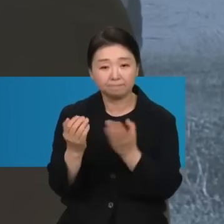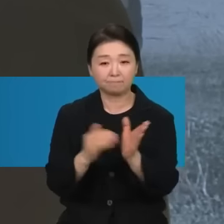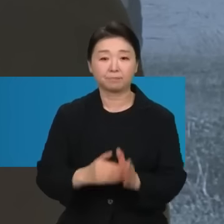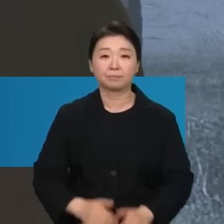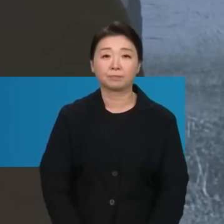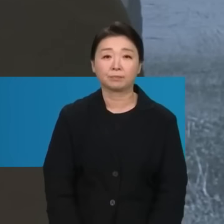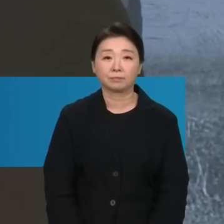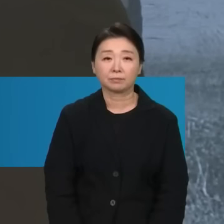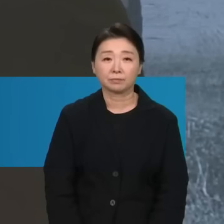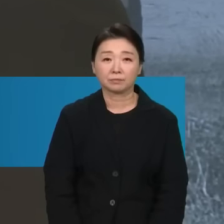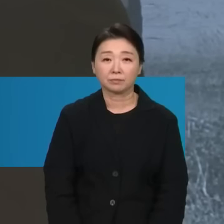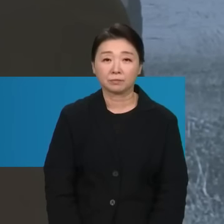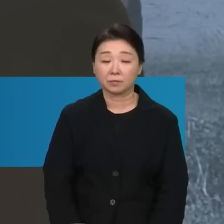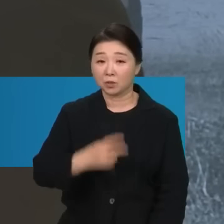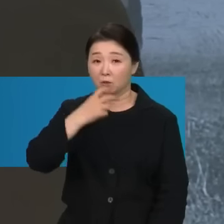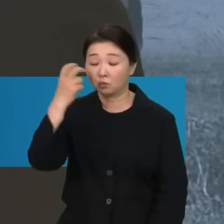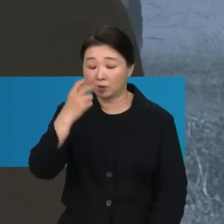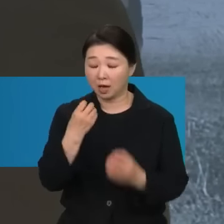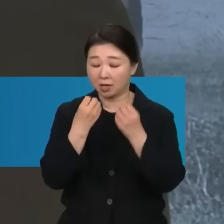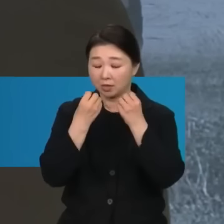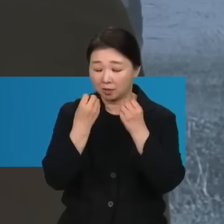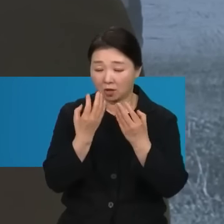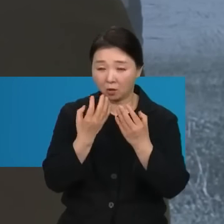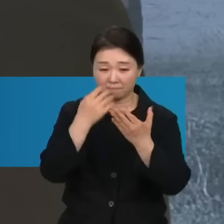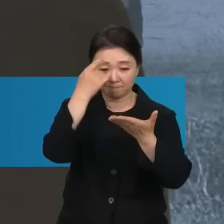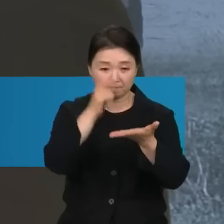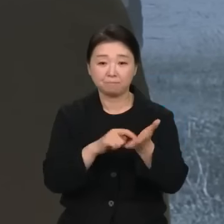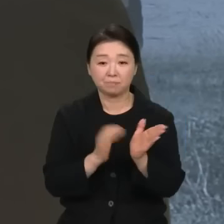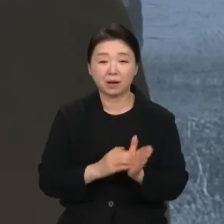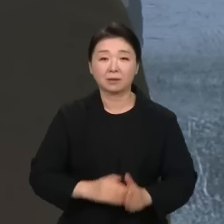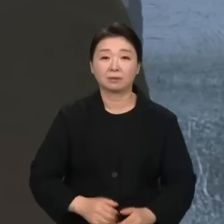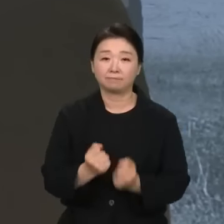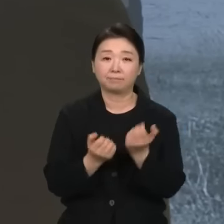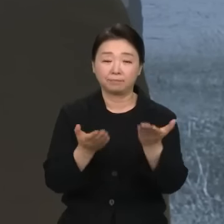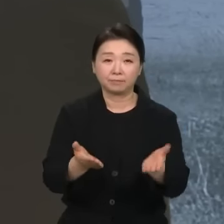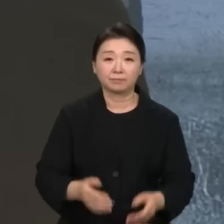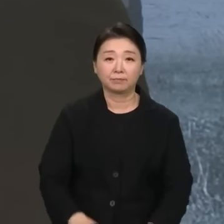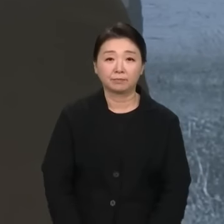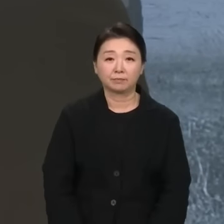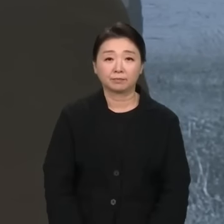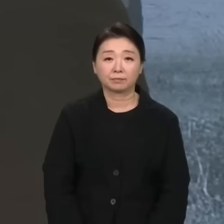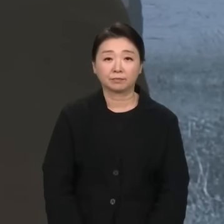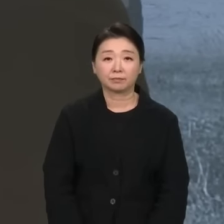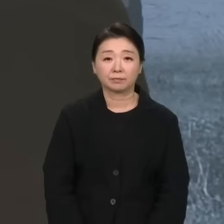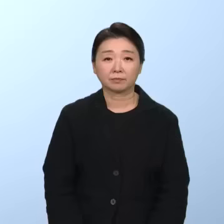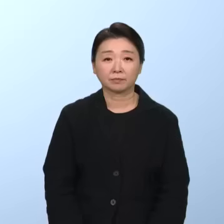확보했습니다. 공수처 수사가 새로운 국면으로 향할 수 있습니다. 유선희 기자의 단독 보도입니다.